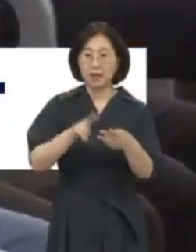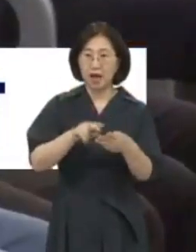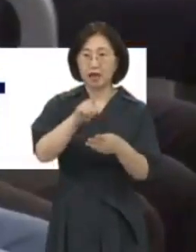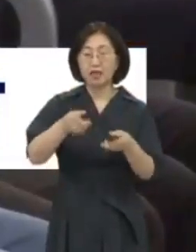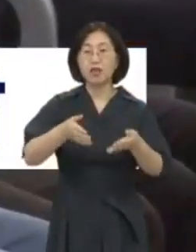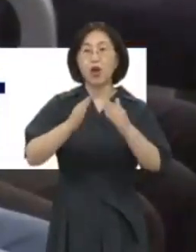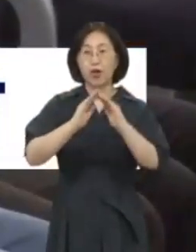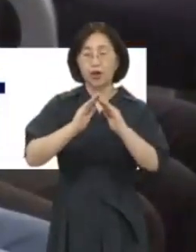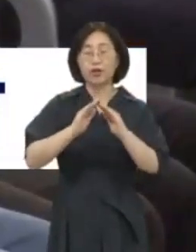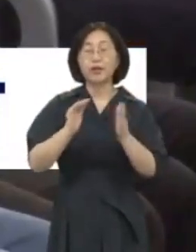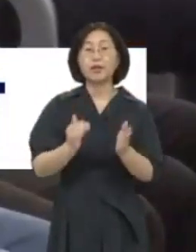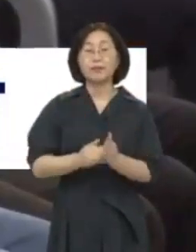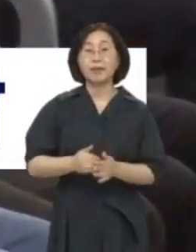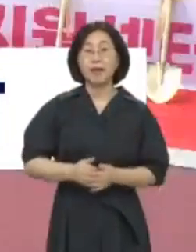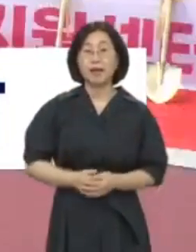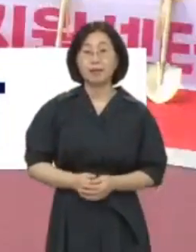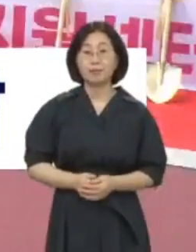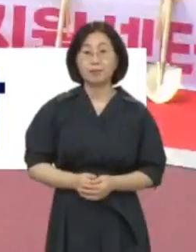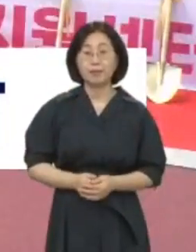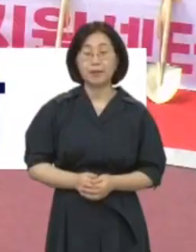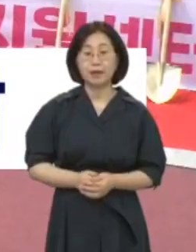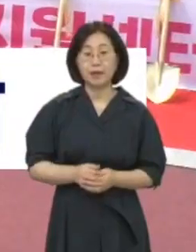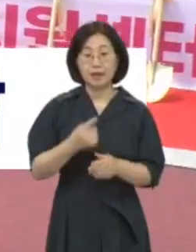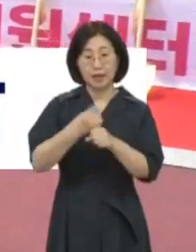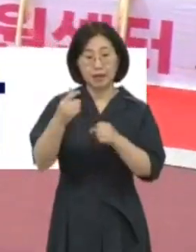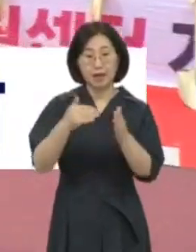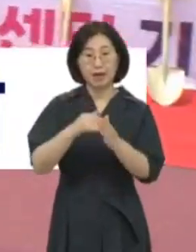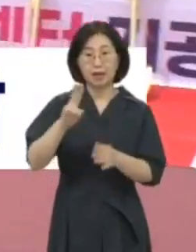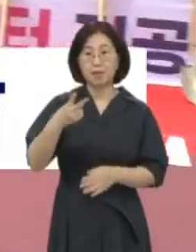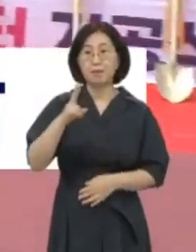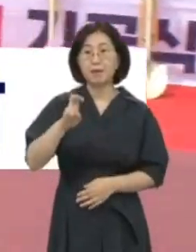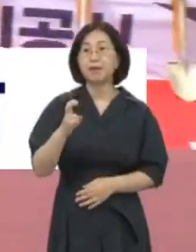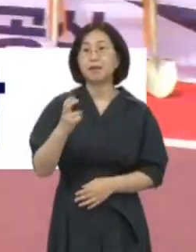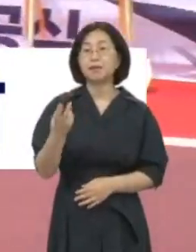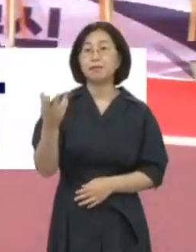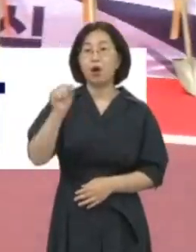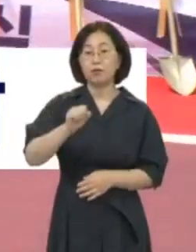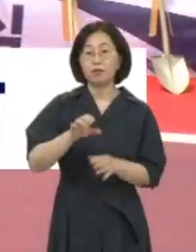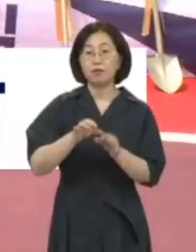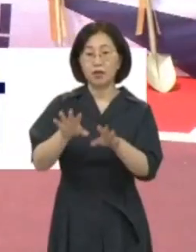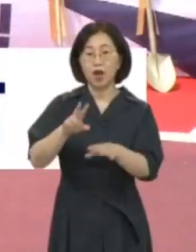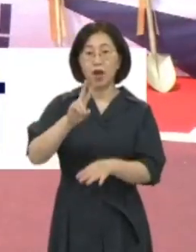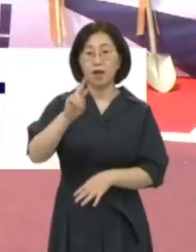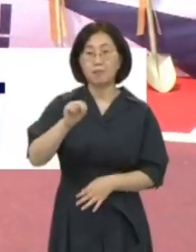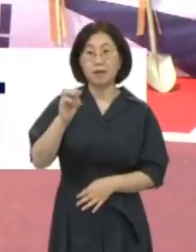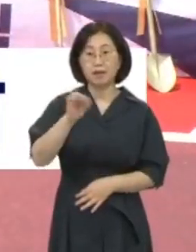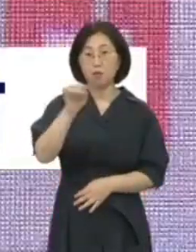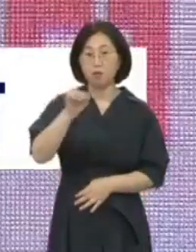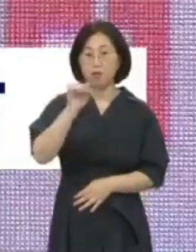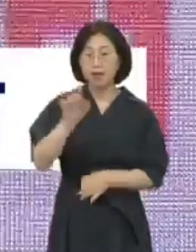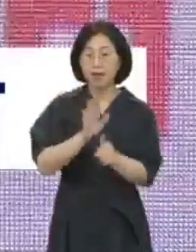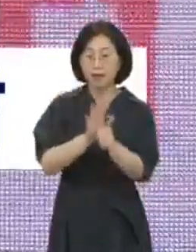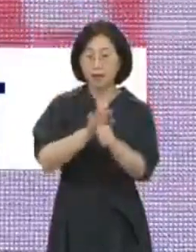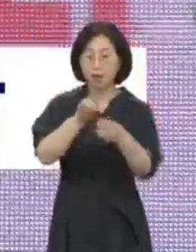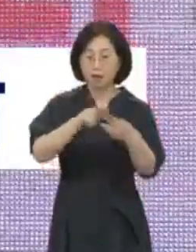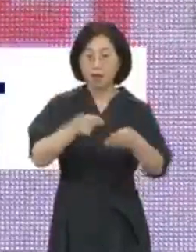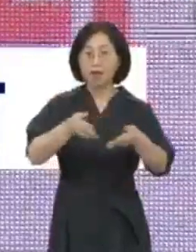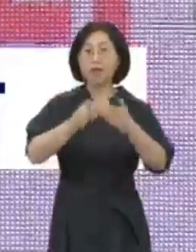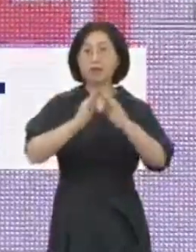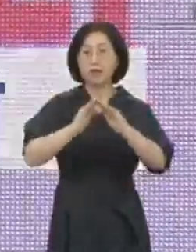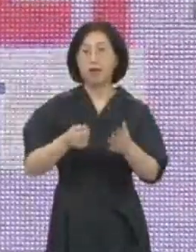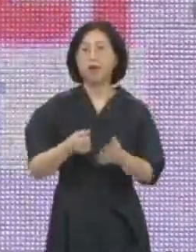거점을 구축하기로 했습니다 돈은 내년까지 222억 원이 투입해 2만여 제미 부지에 지원센터에 조성하기로